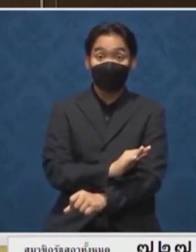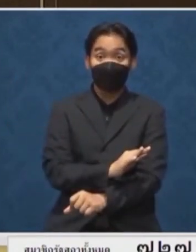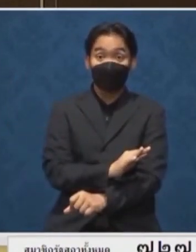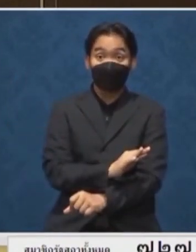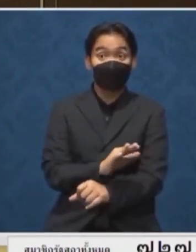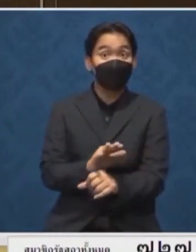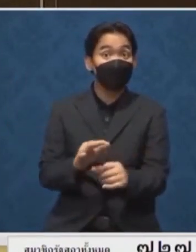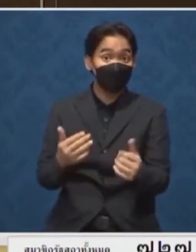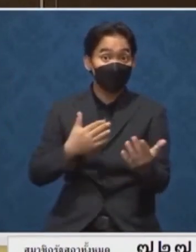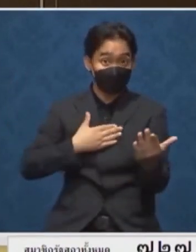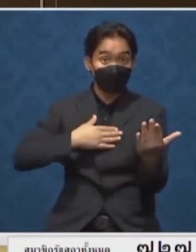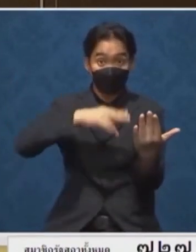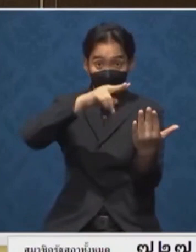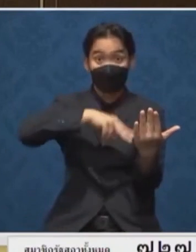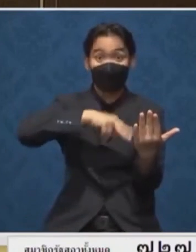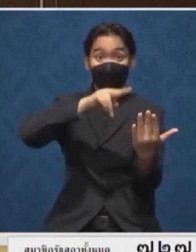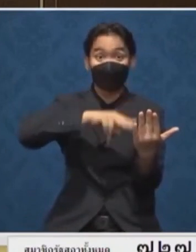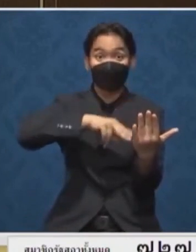บันทึก